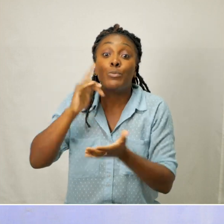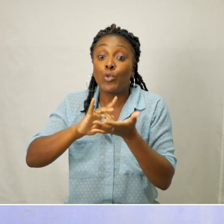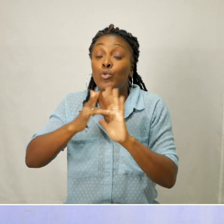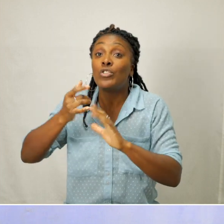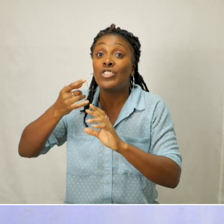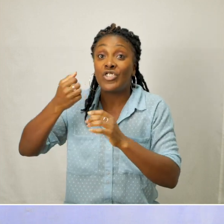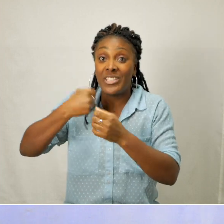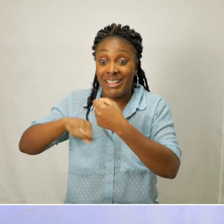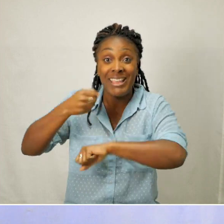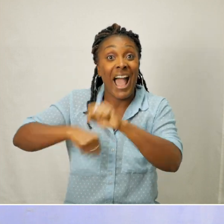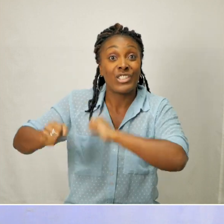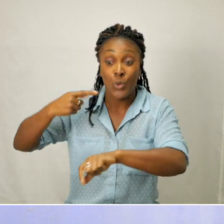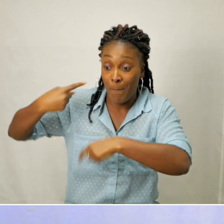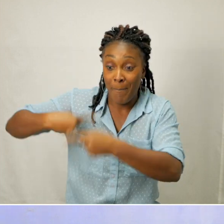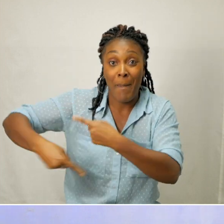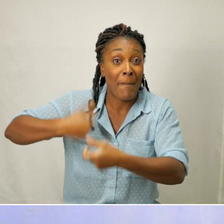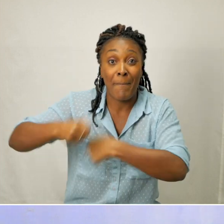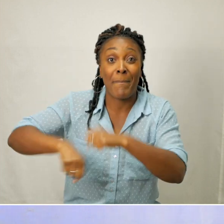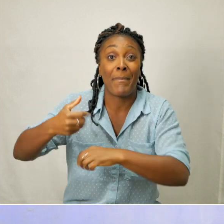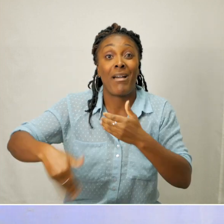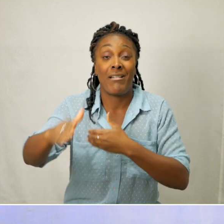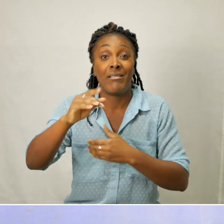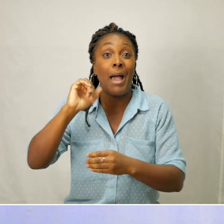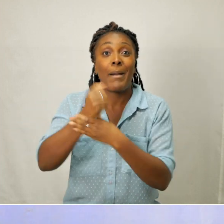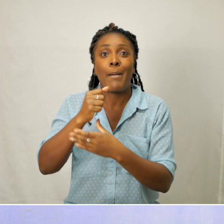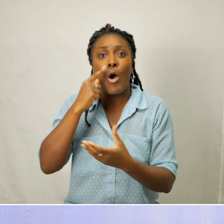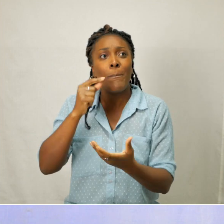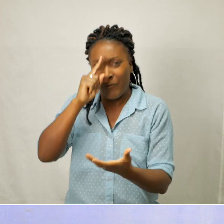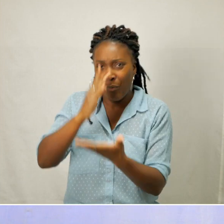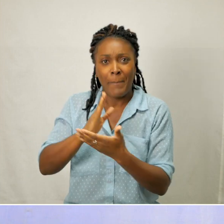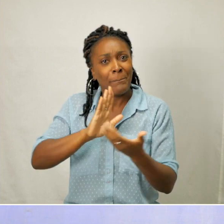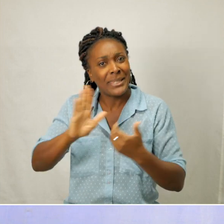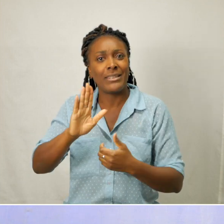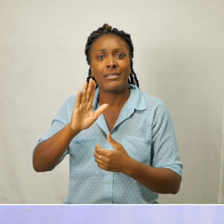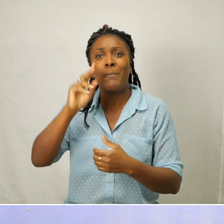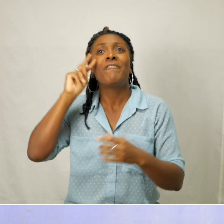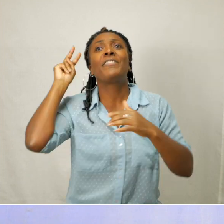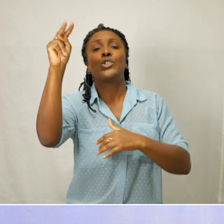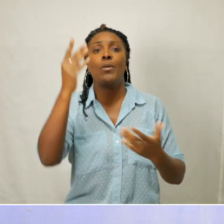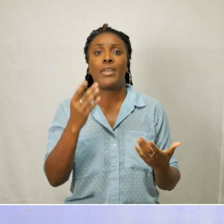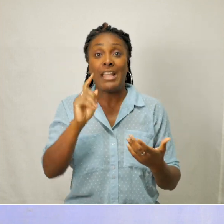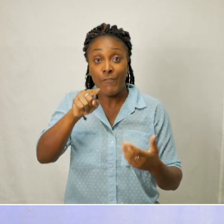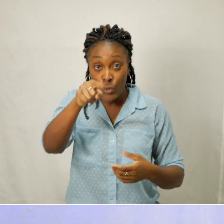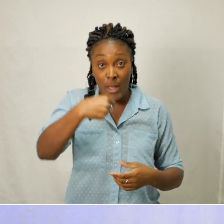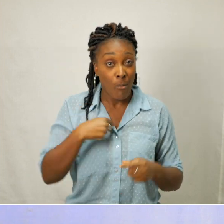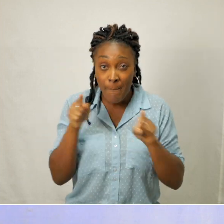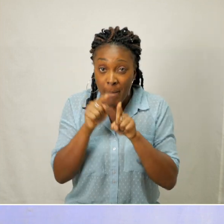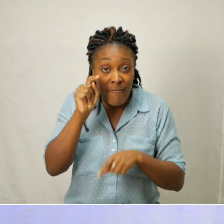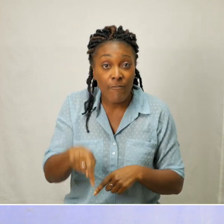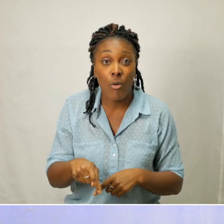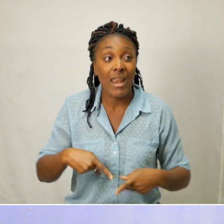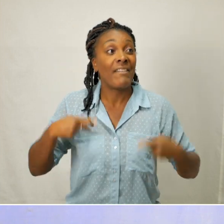toutes les générations suivantes. C'était un homme de foi, un homme visionnaire, comme toi et moi, nous devons l'être. Notre vie sur